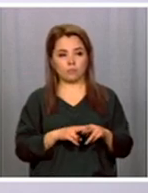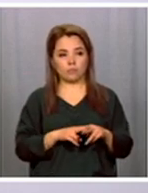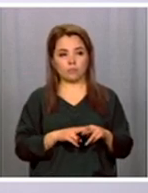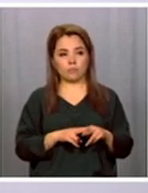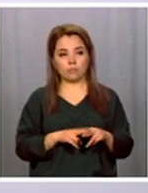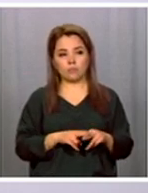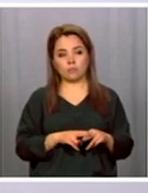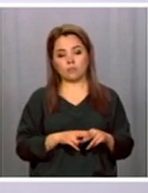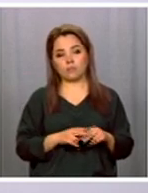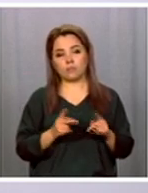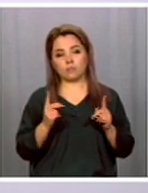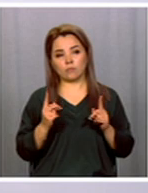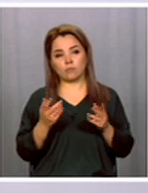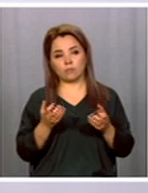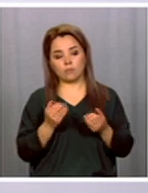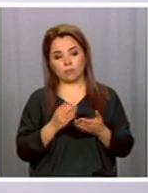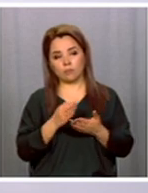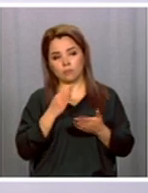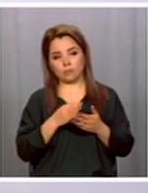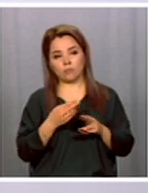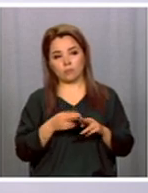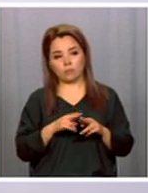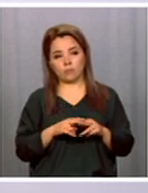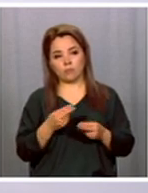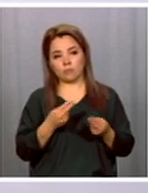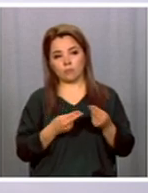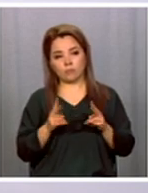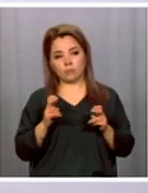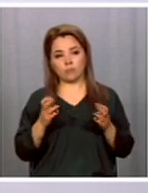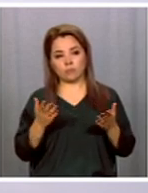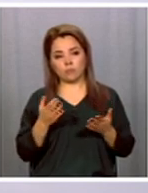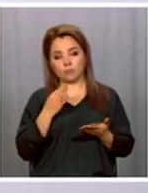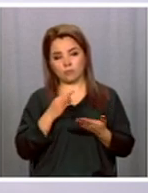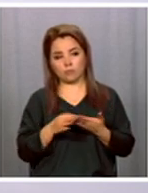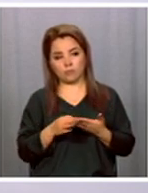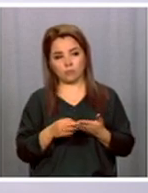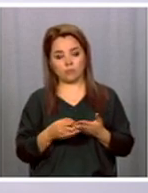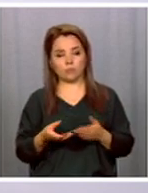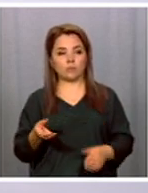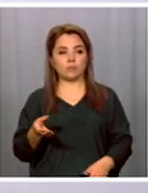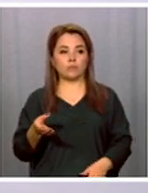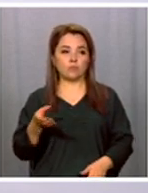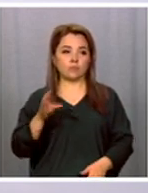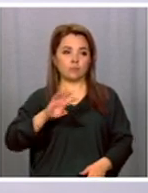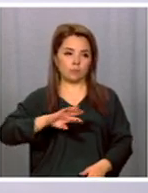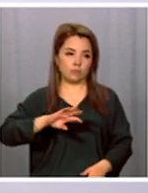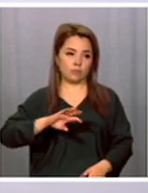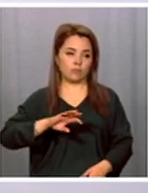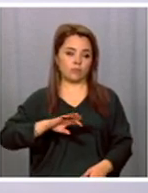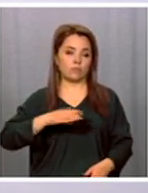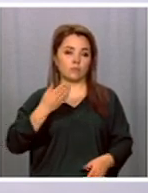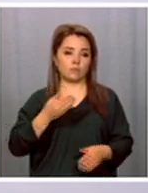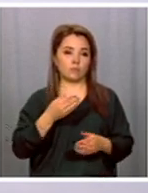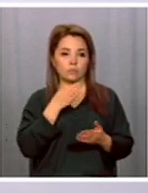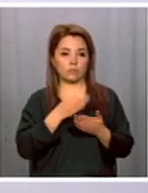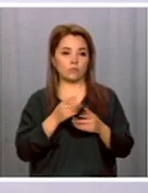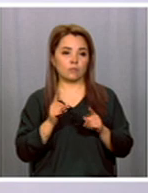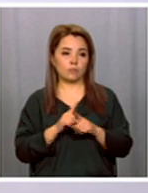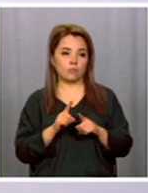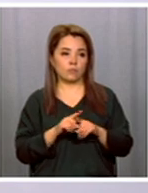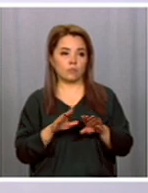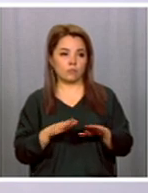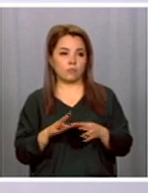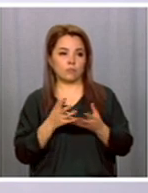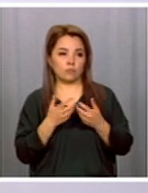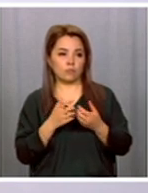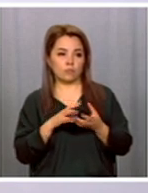жаңа кескін алып отырмыз. Демек, біздің кескініміз қандай? Төңкерілген шын және олардың